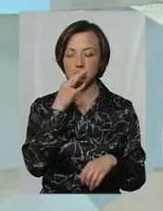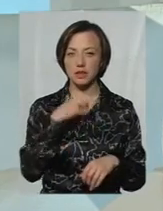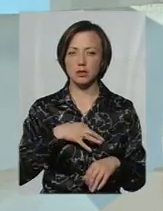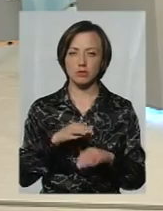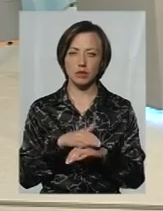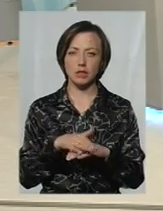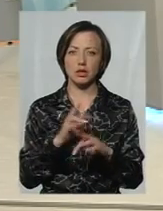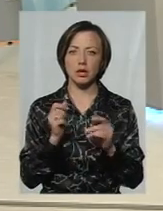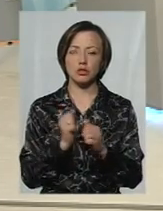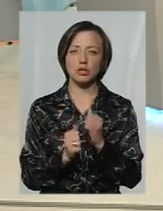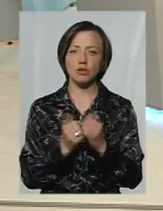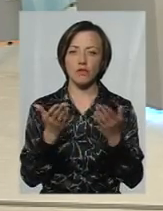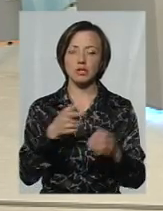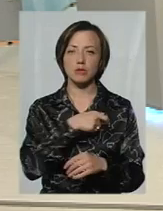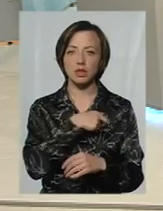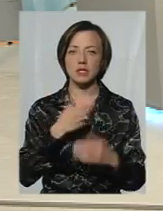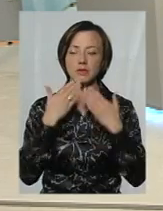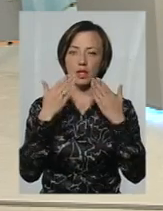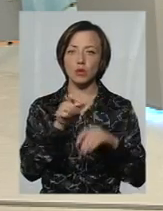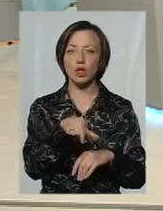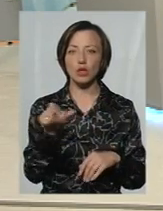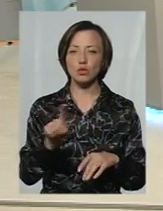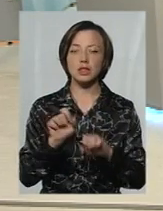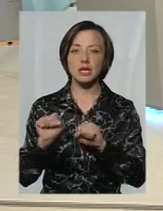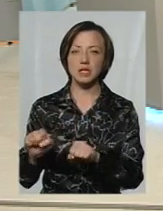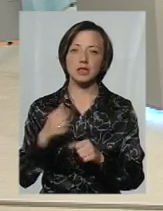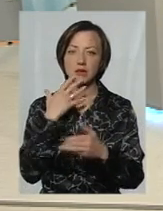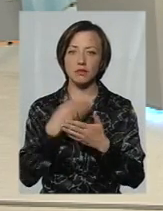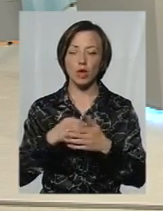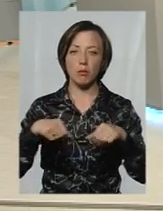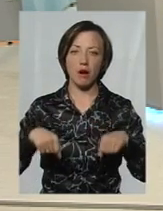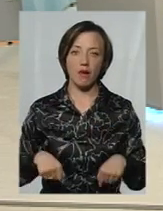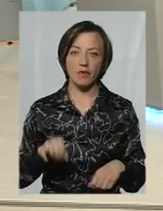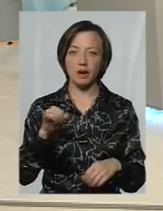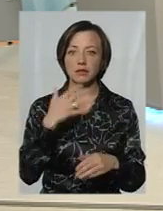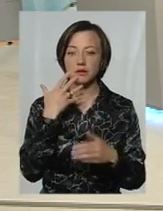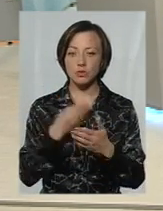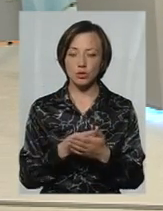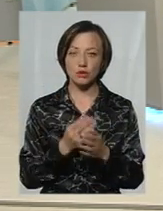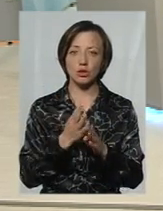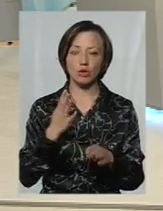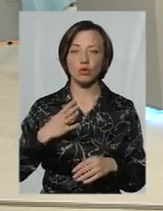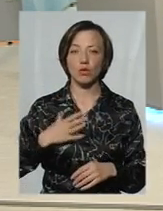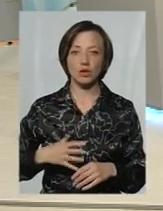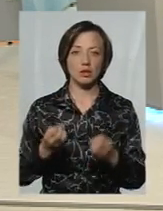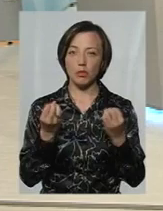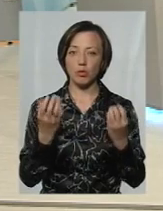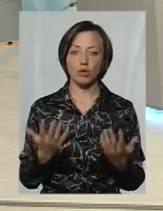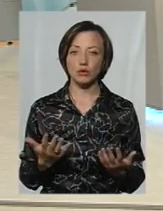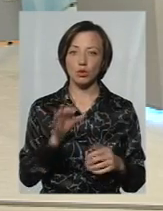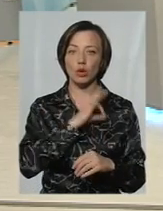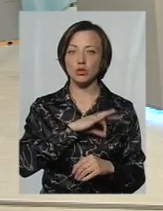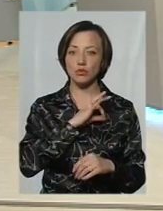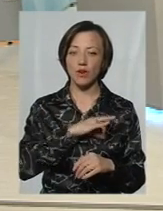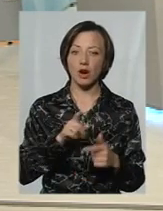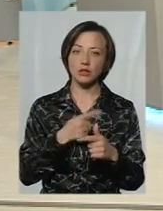до вас, як до депутата, звертаються люди, аби захистити свої права? І в свою чергу доводиться не просто